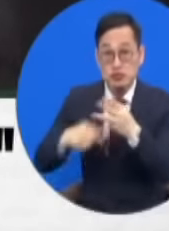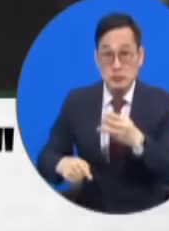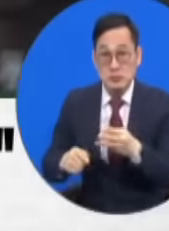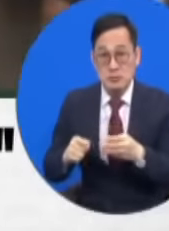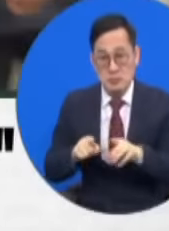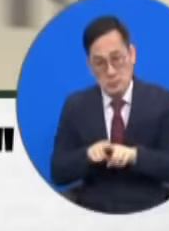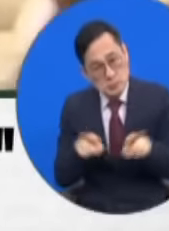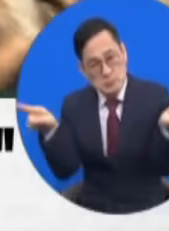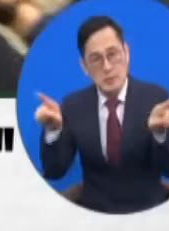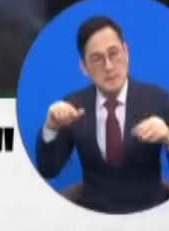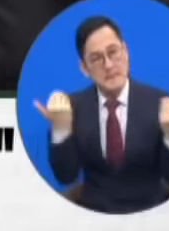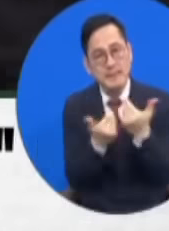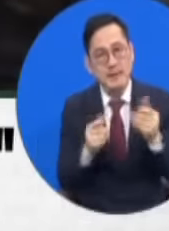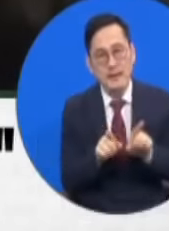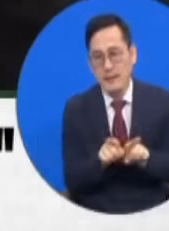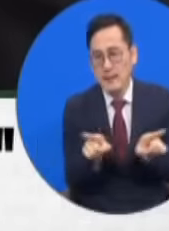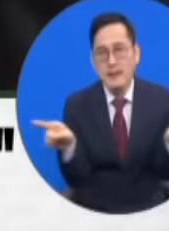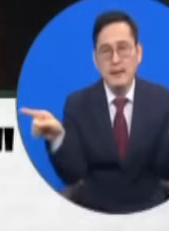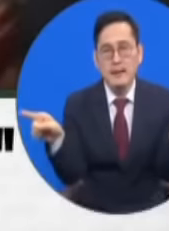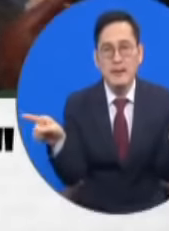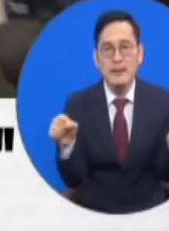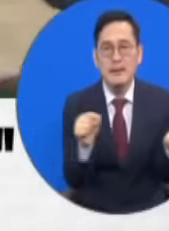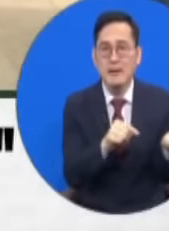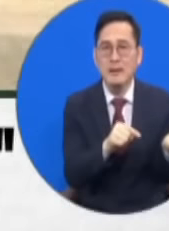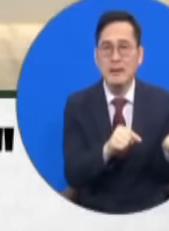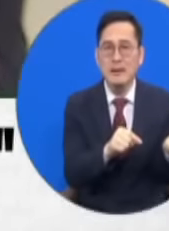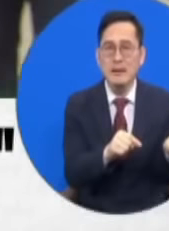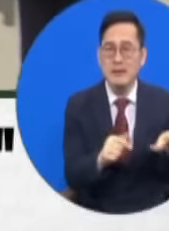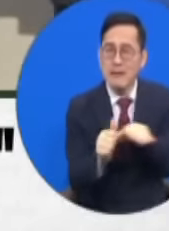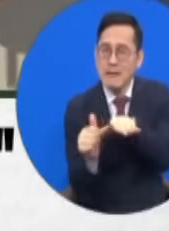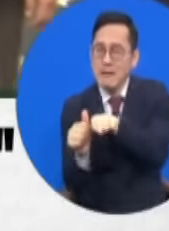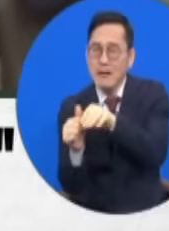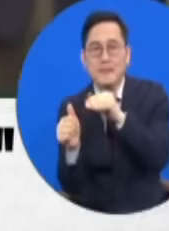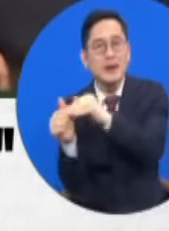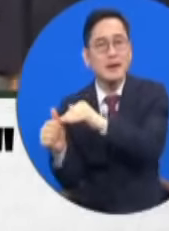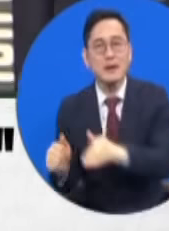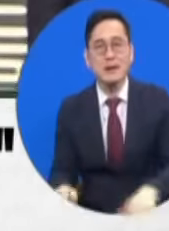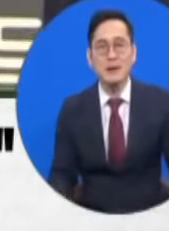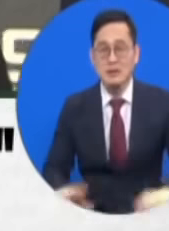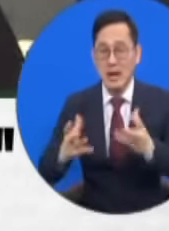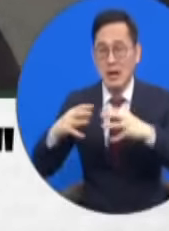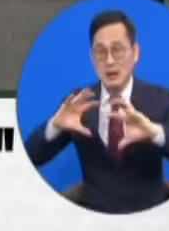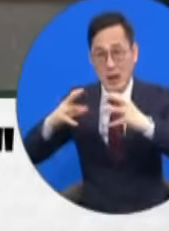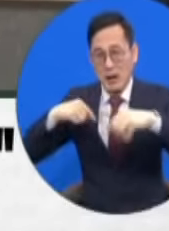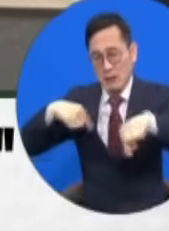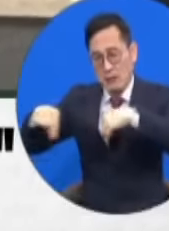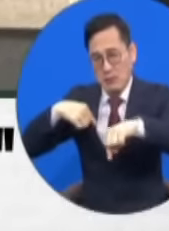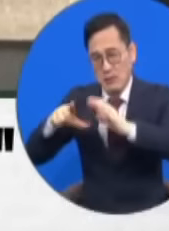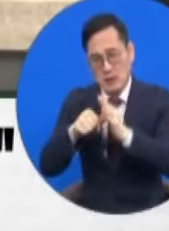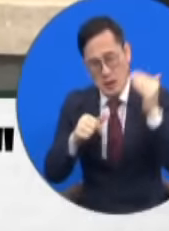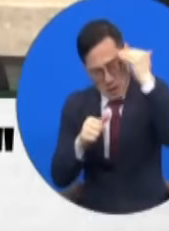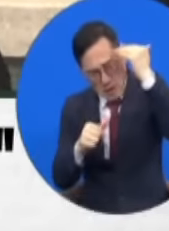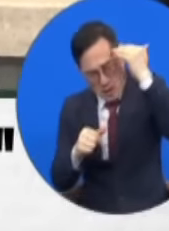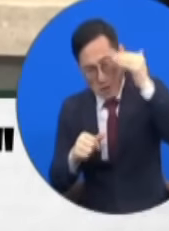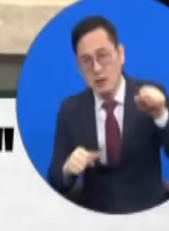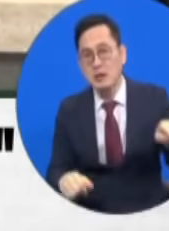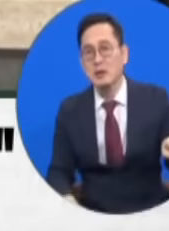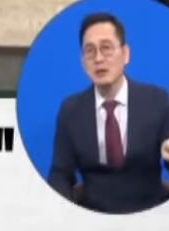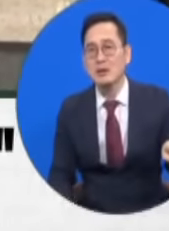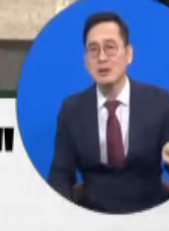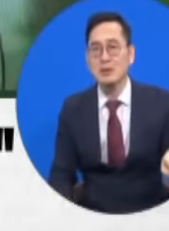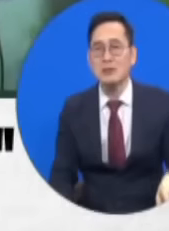가게 상당 부분 막았잖아요. 그게 우리가 알고 있는 현실이잖아요. 그러면은 국정이 이렇게까지 가고 있는 지금의